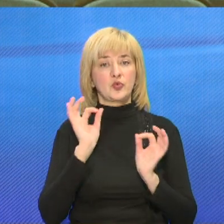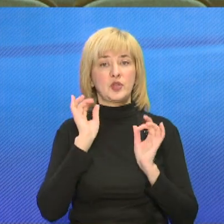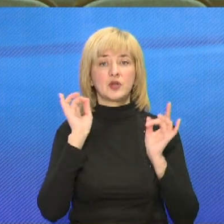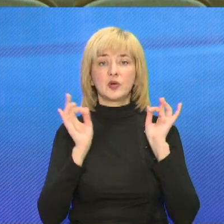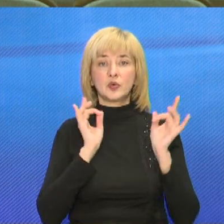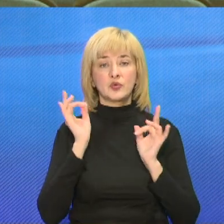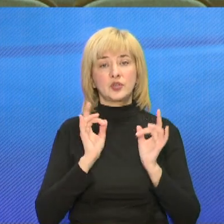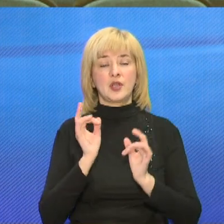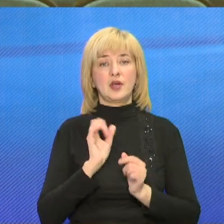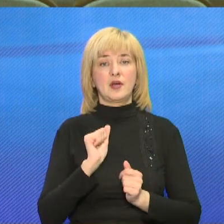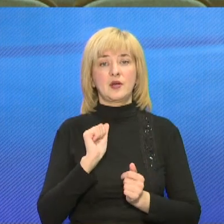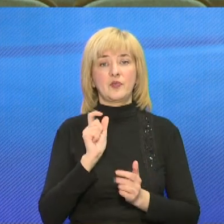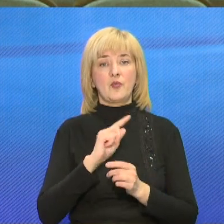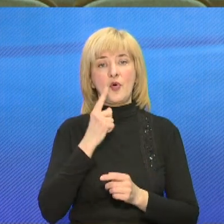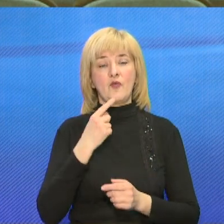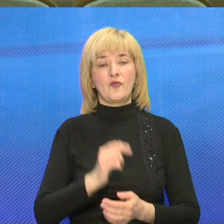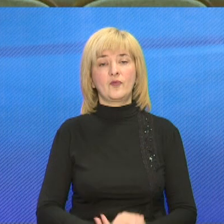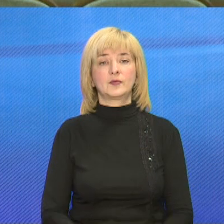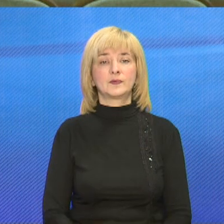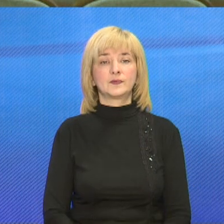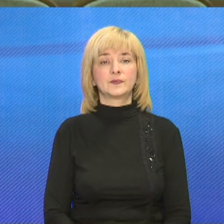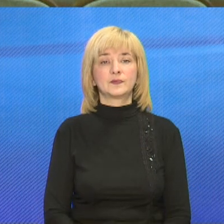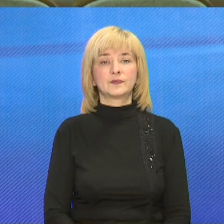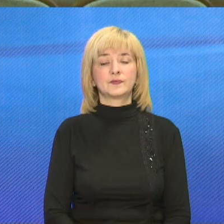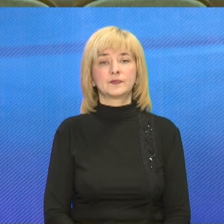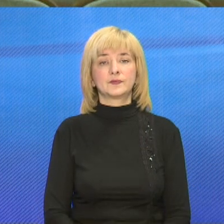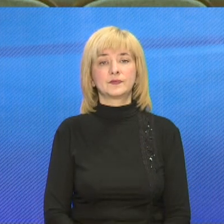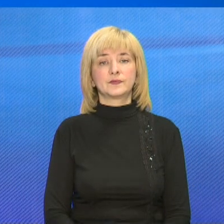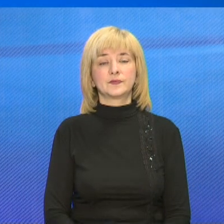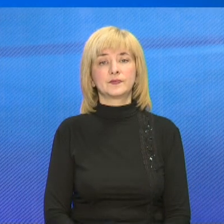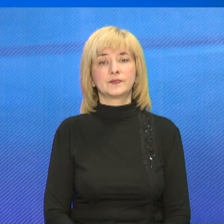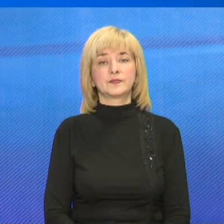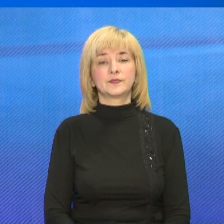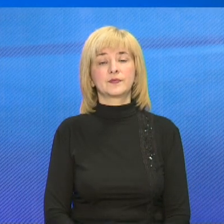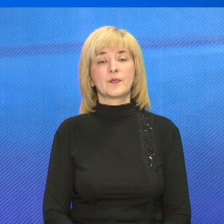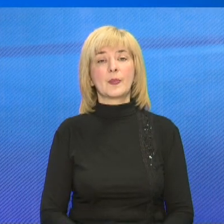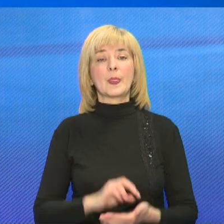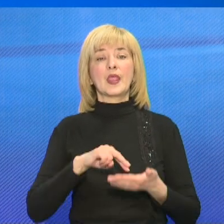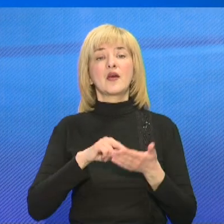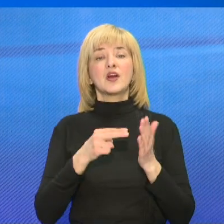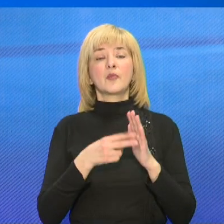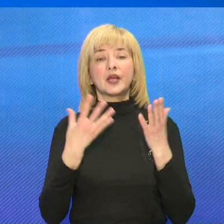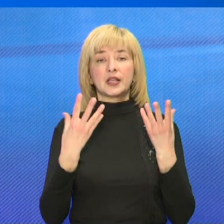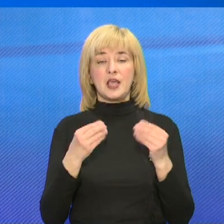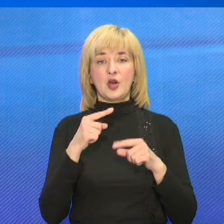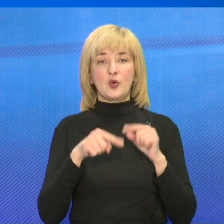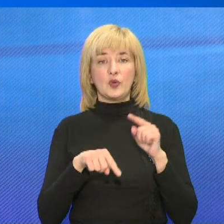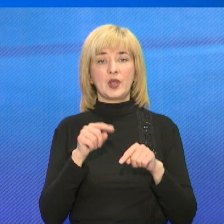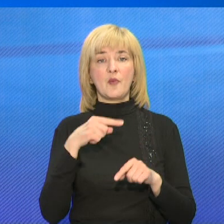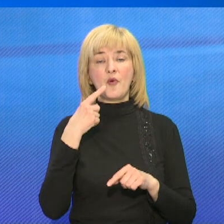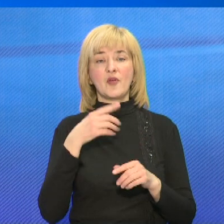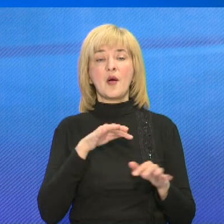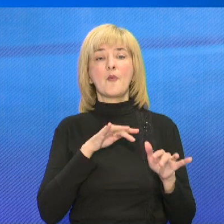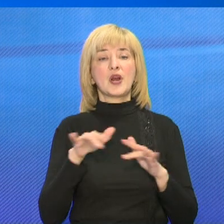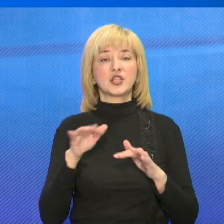свете. И у рамках Дня родной мовы прошла